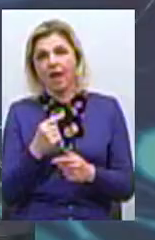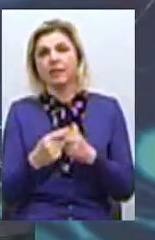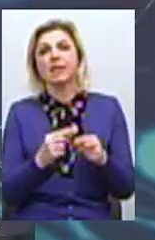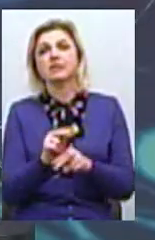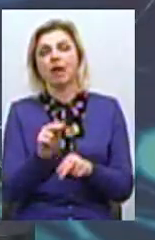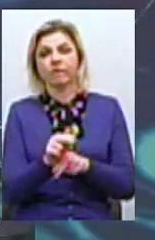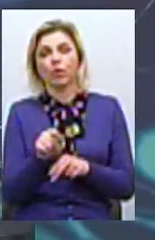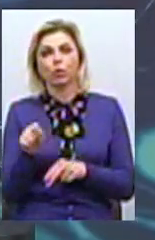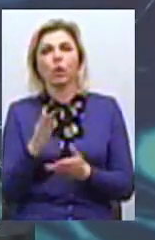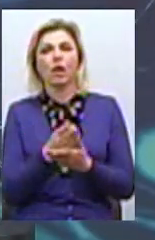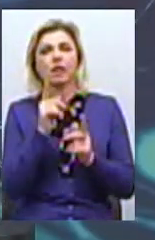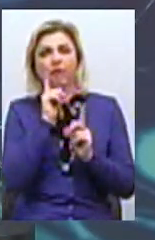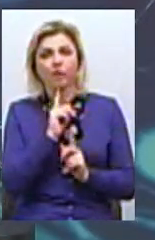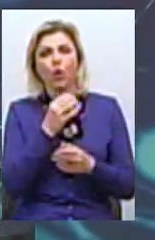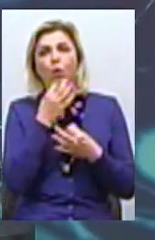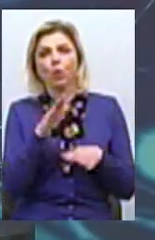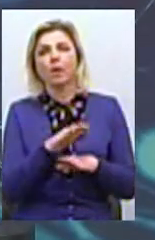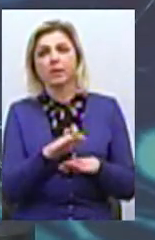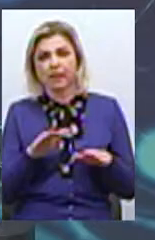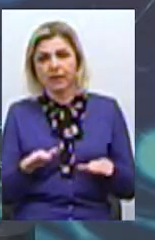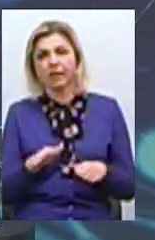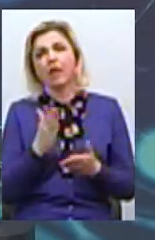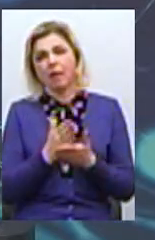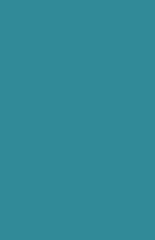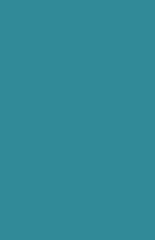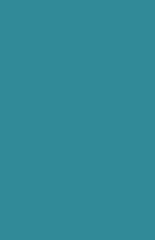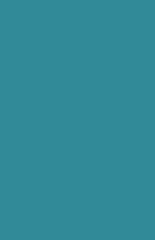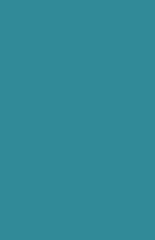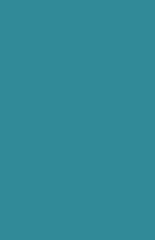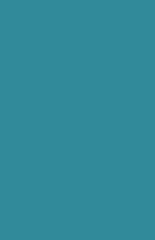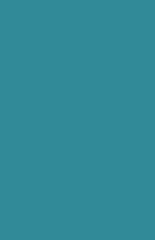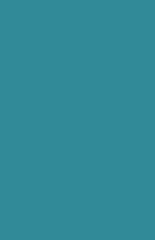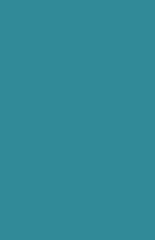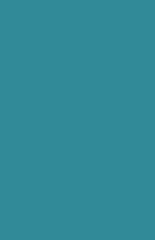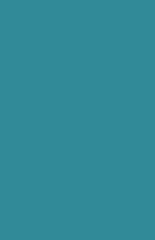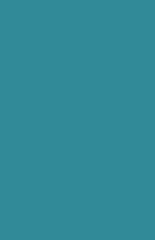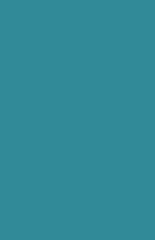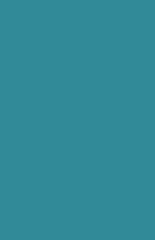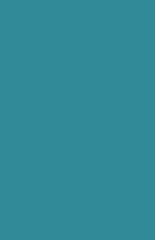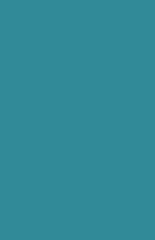універсальність, що люба дитина має можливість отримати наставника.